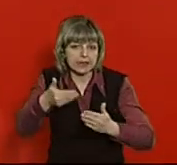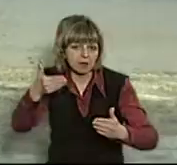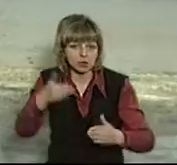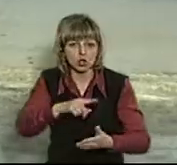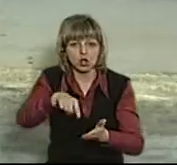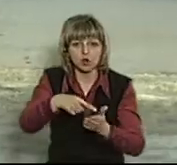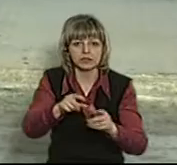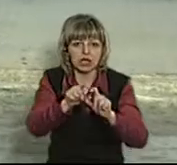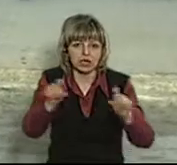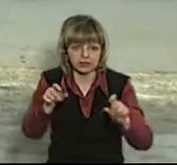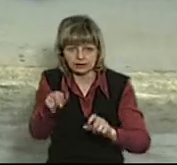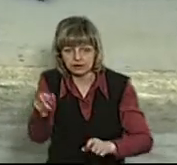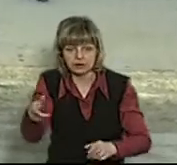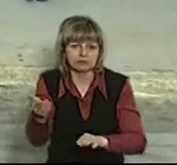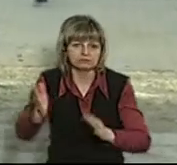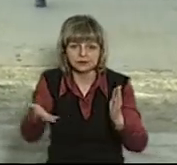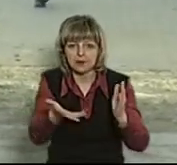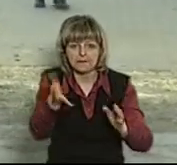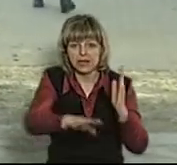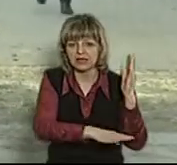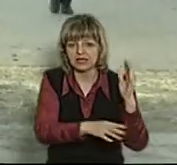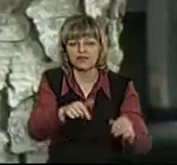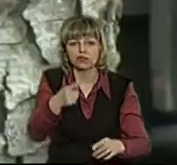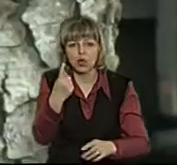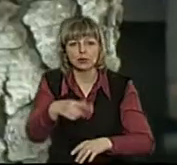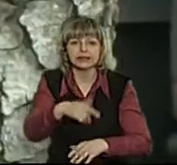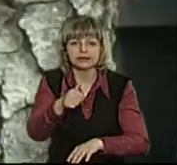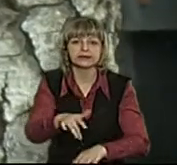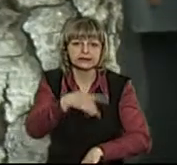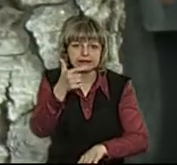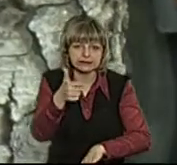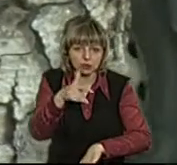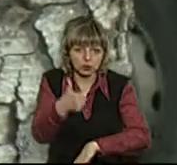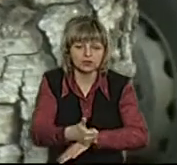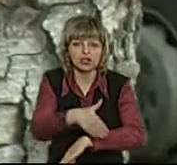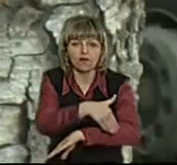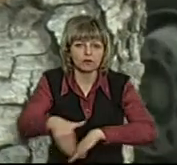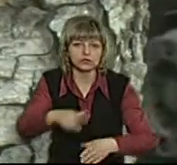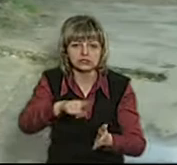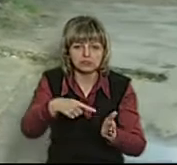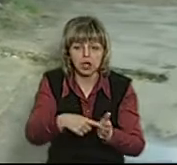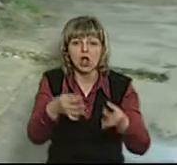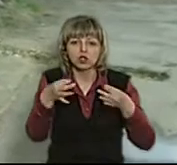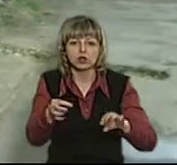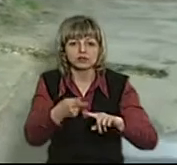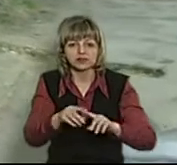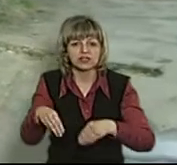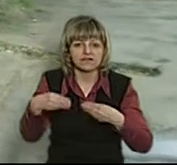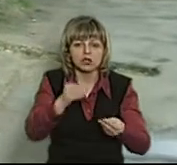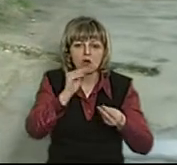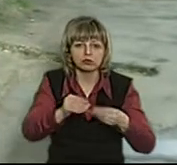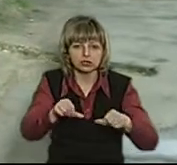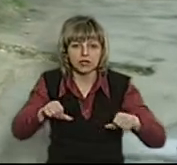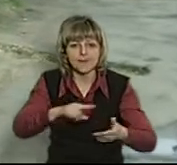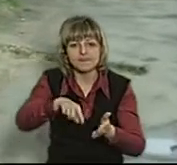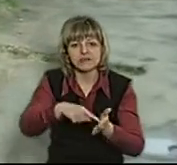напередодні комунальники зрізали 5 дерев на одній із центральних вулиць міста. За словами Анатолія Гламазди, дозвіл на це видала постійна